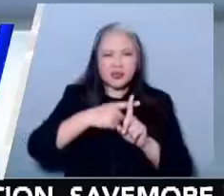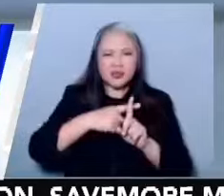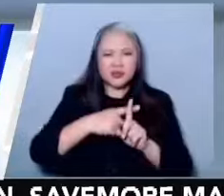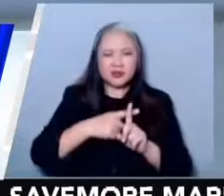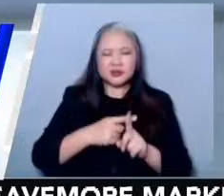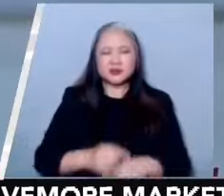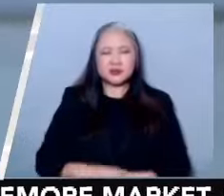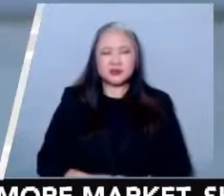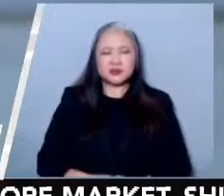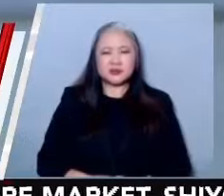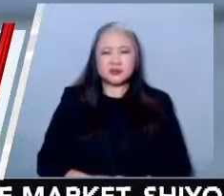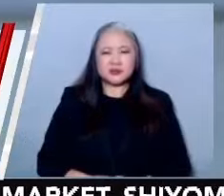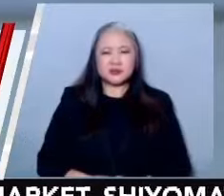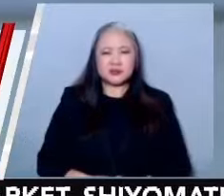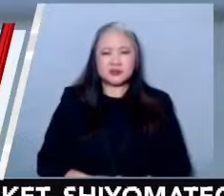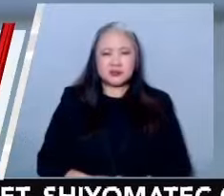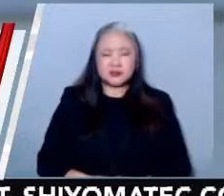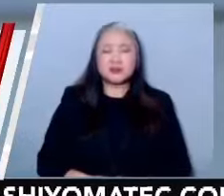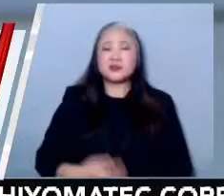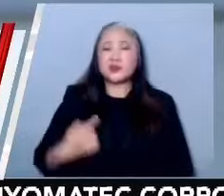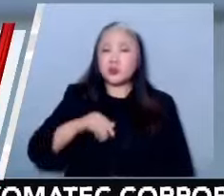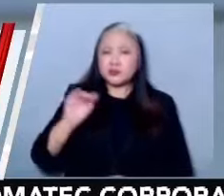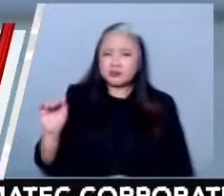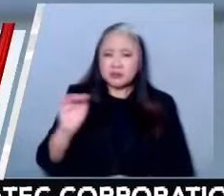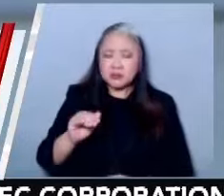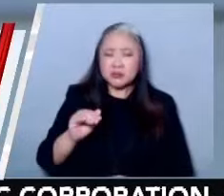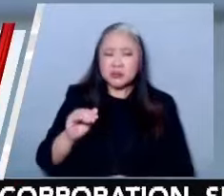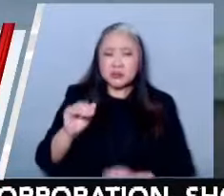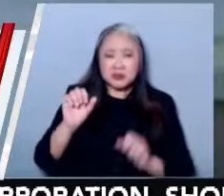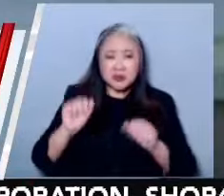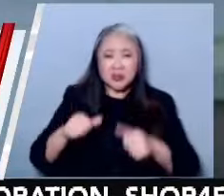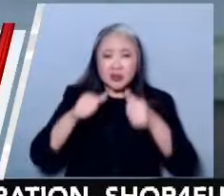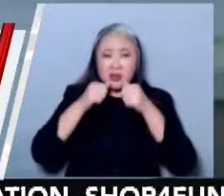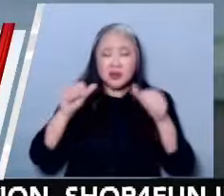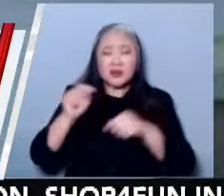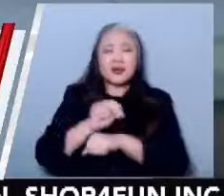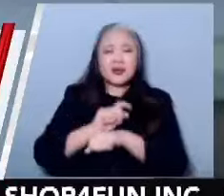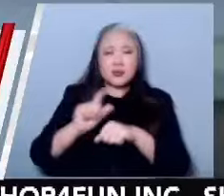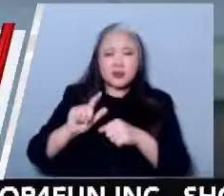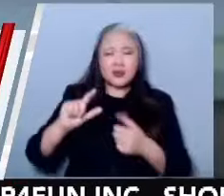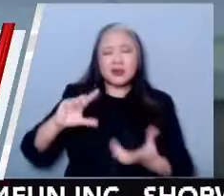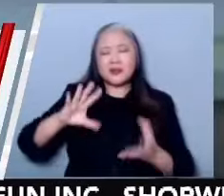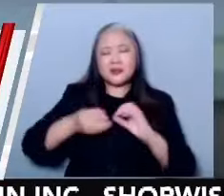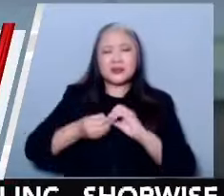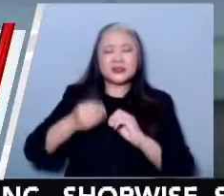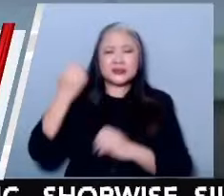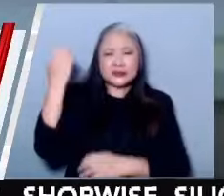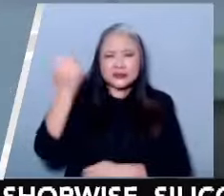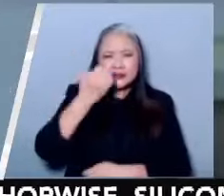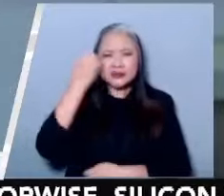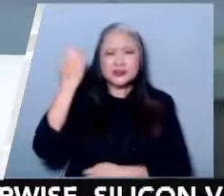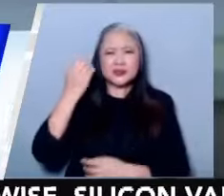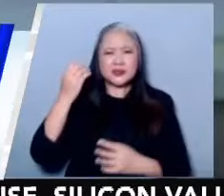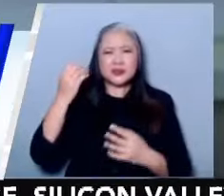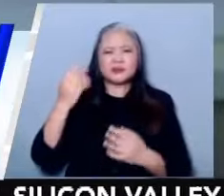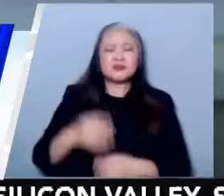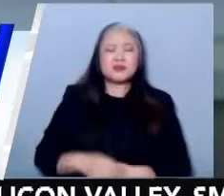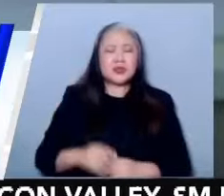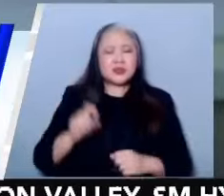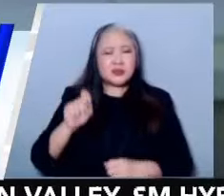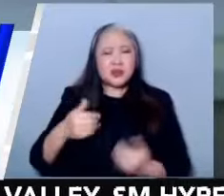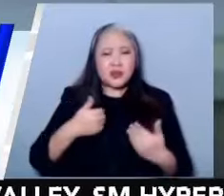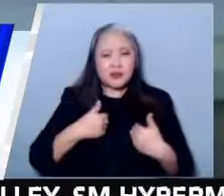Kami nananawagan na magdeklara ng National Climate Emergency. Importante din doon na may corresponding na pondo